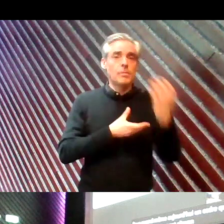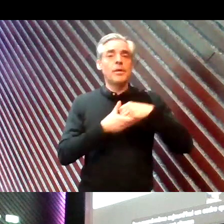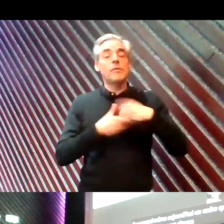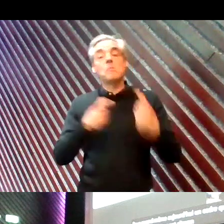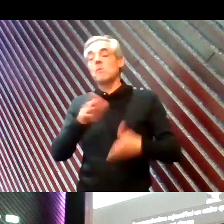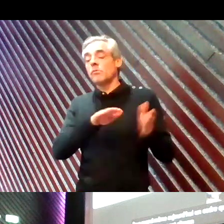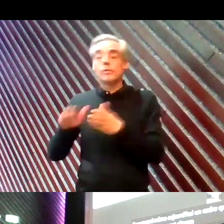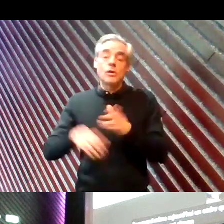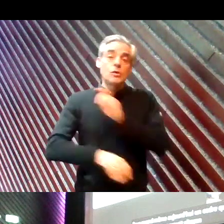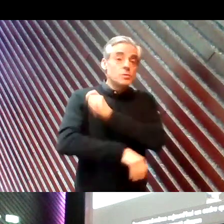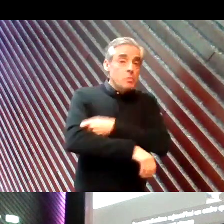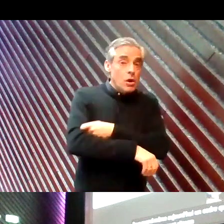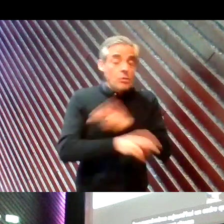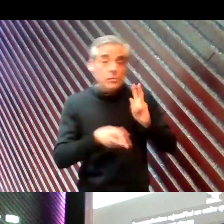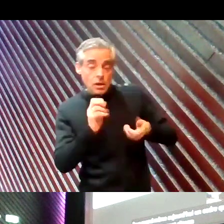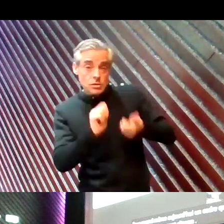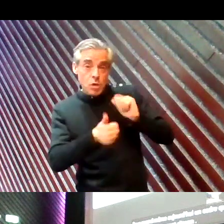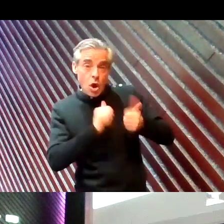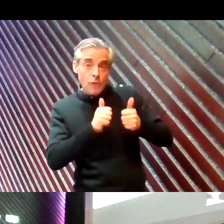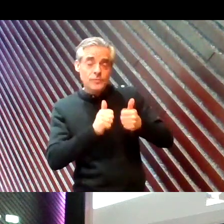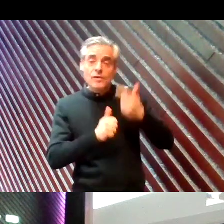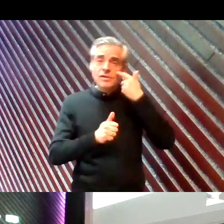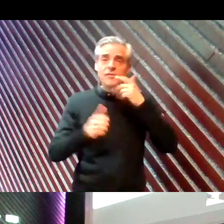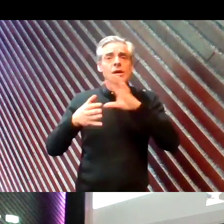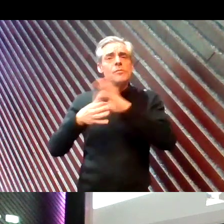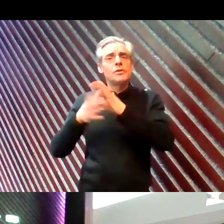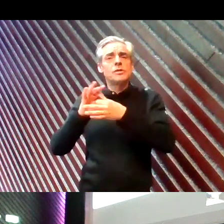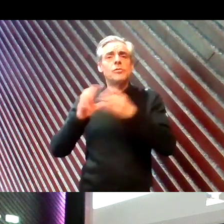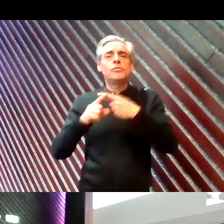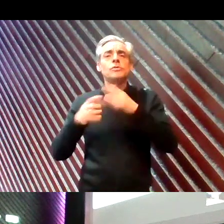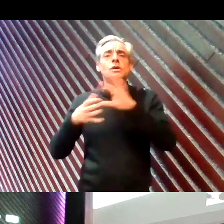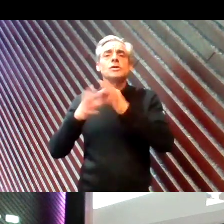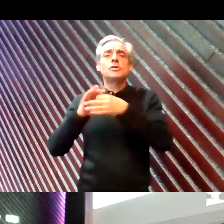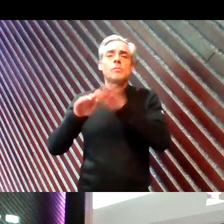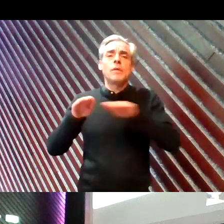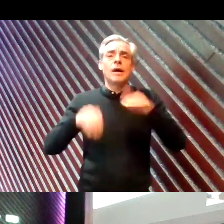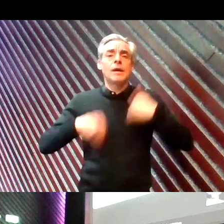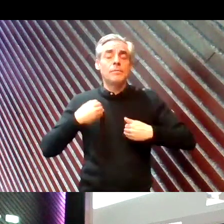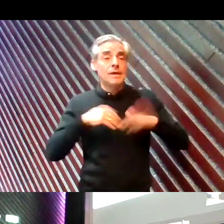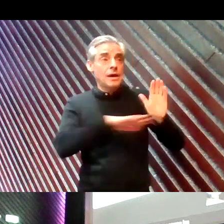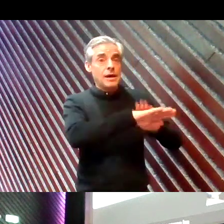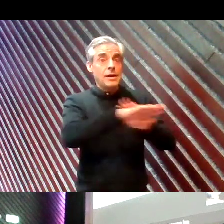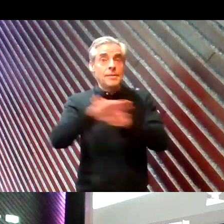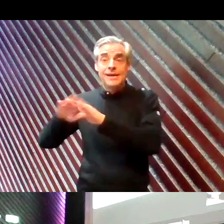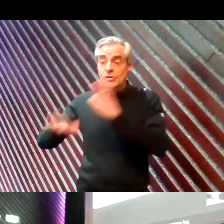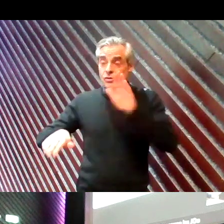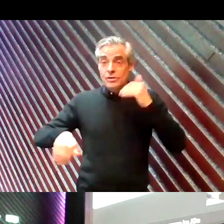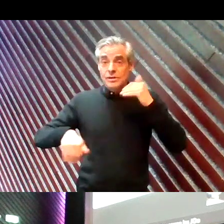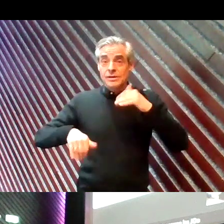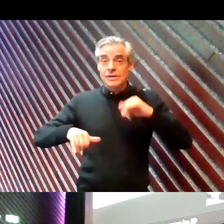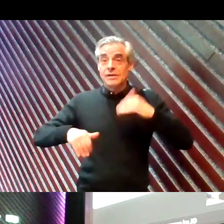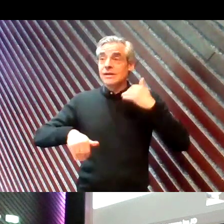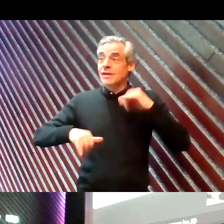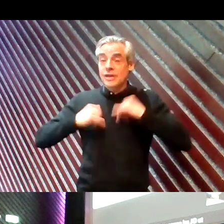côté du sport, je ne pas si vous avez peut-être regardé du côté des Jeux Olympiques et Paralympiques, l'appel au volontariat des jeunes en situation